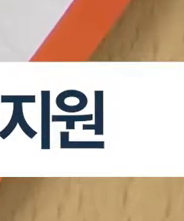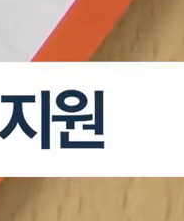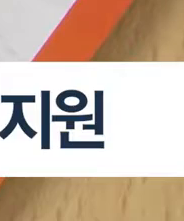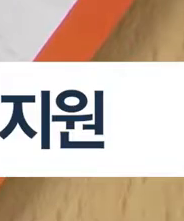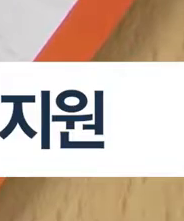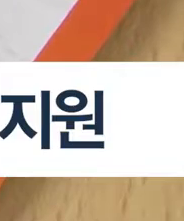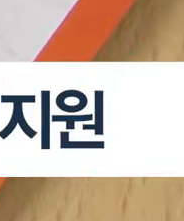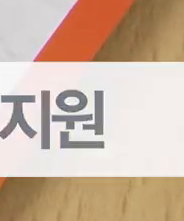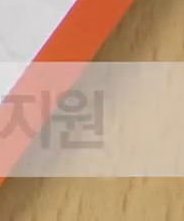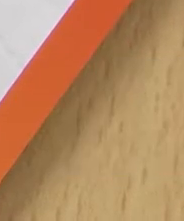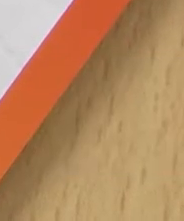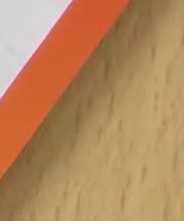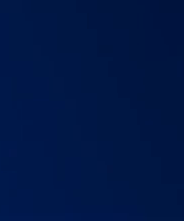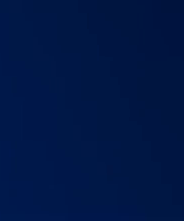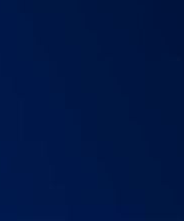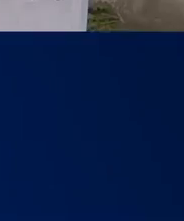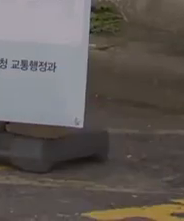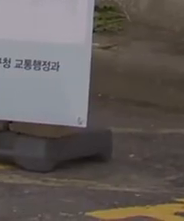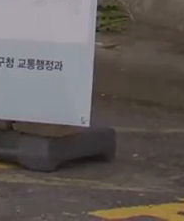3,000장을 지원했습니다.